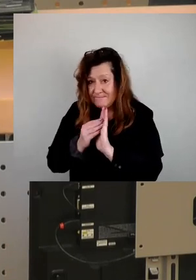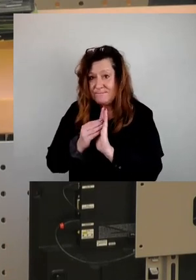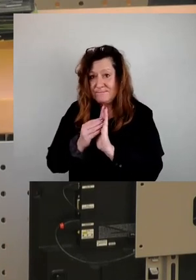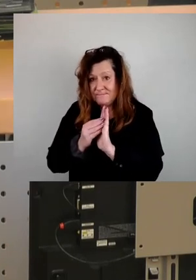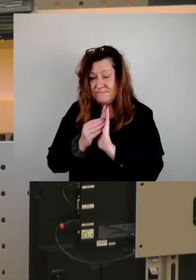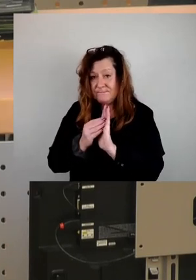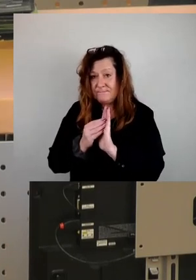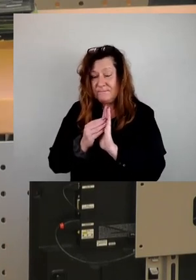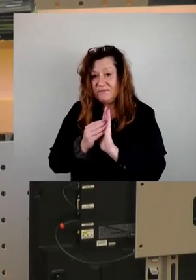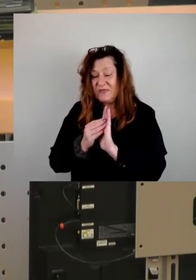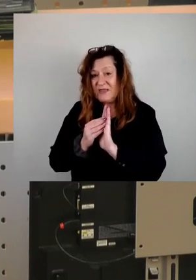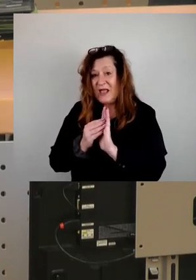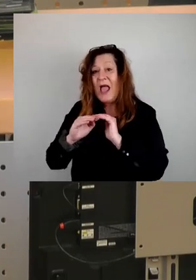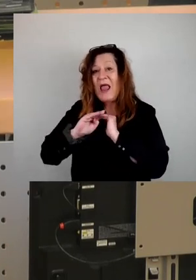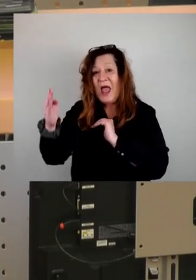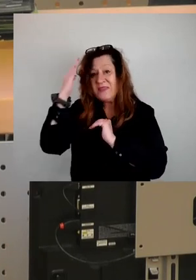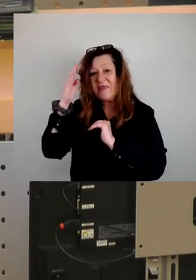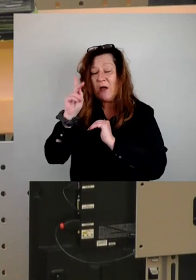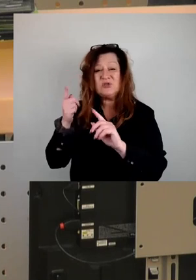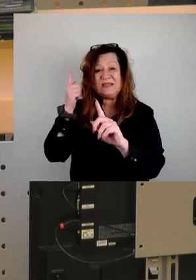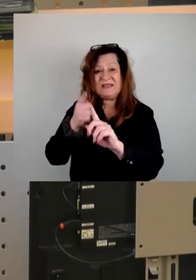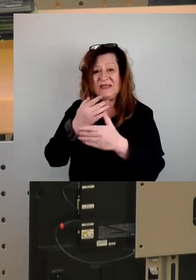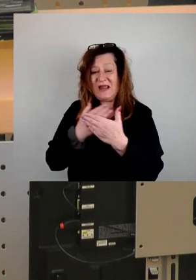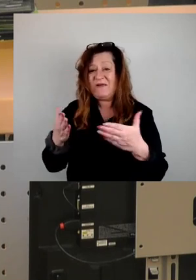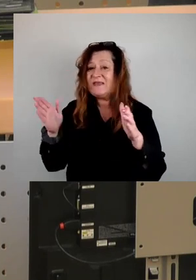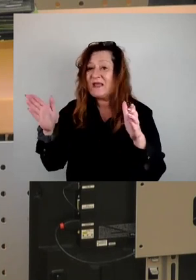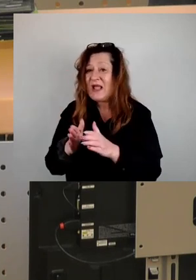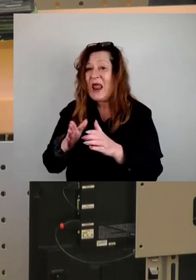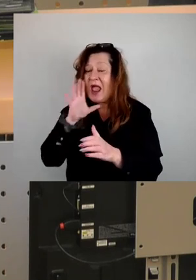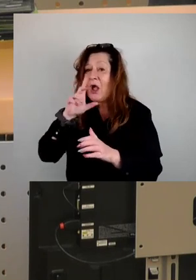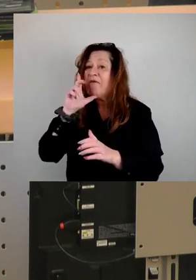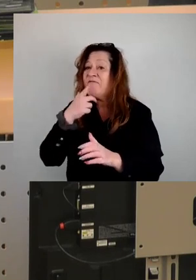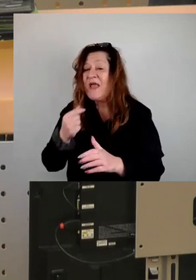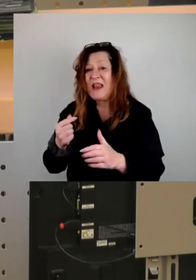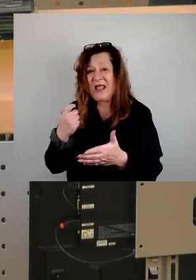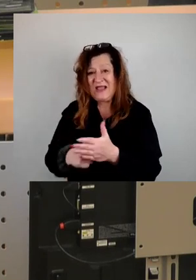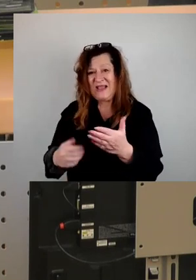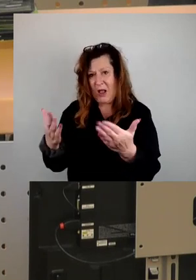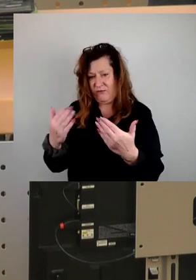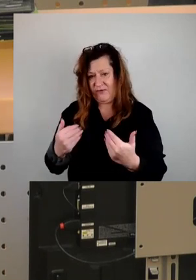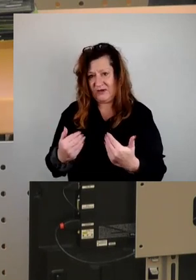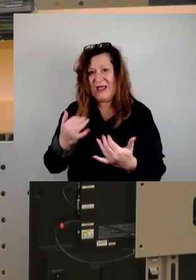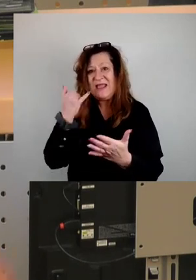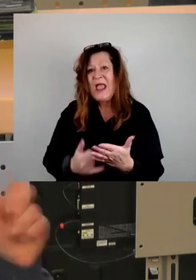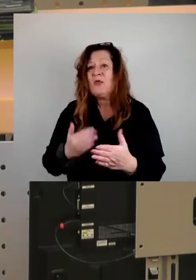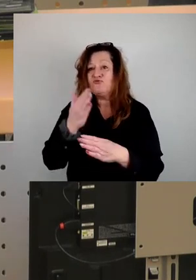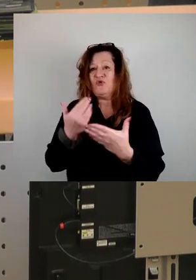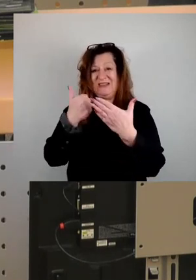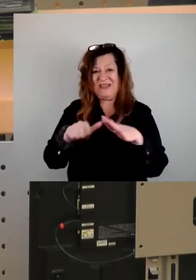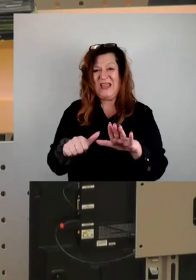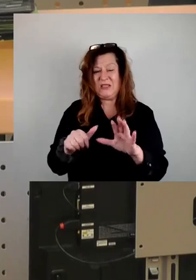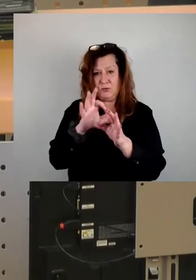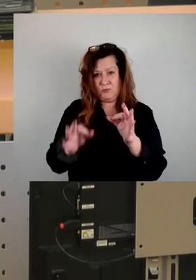dass das Ziel der Landeshauptstadt ist, die Kleingärten zu erwerben. Und wir haben jetzt schon knapp 60% erworben. Und es ist hier in